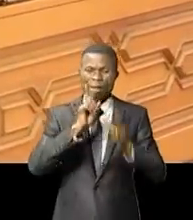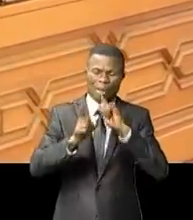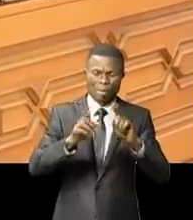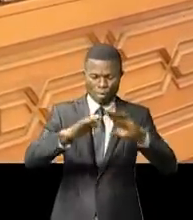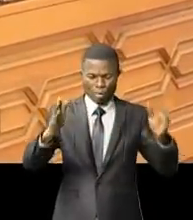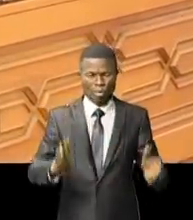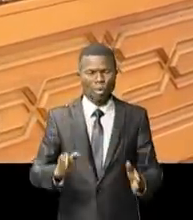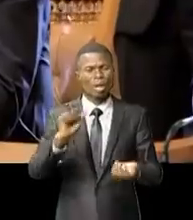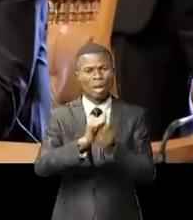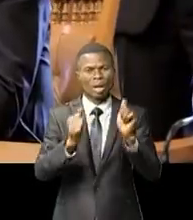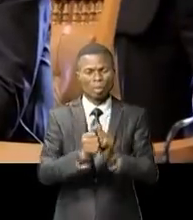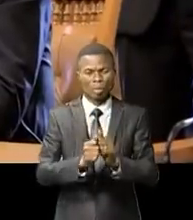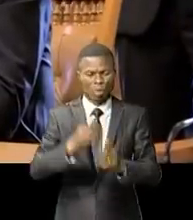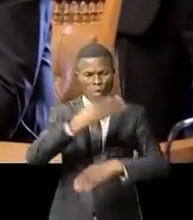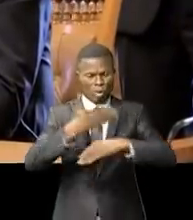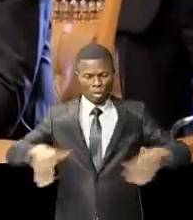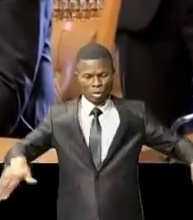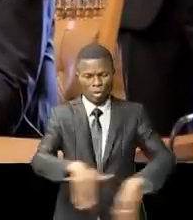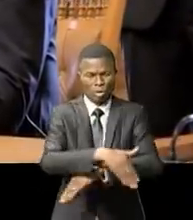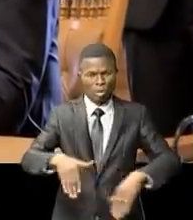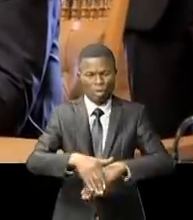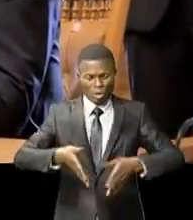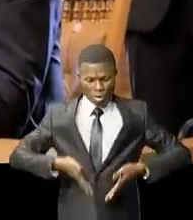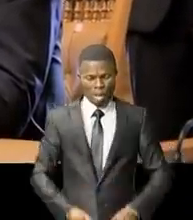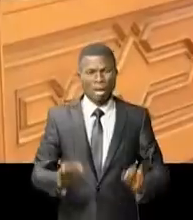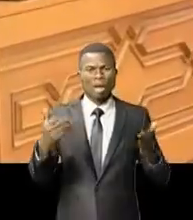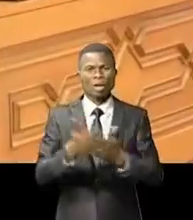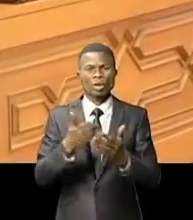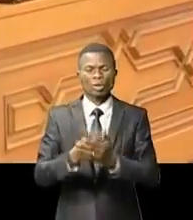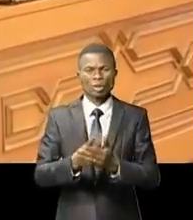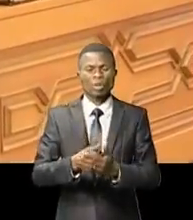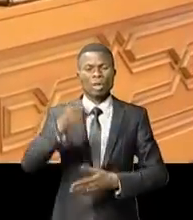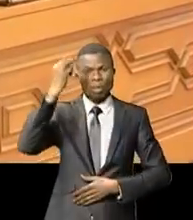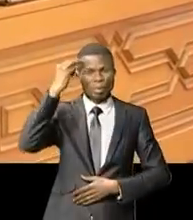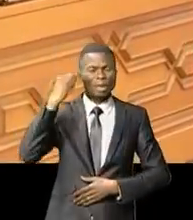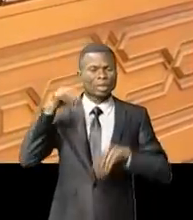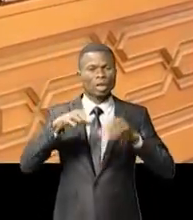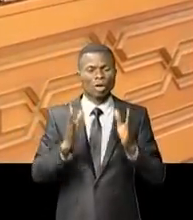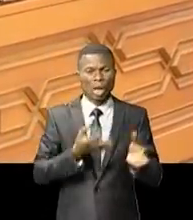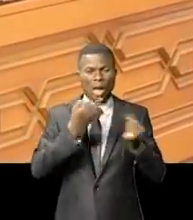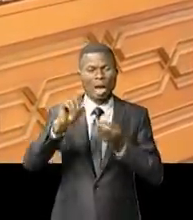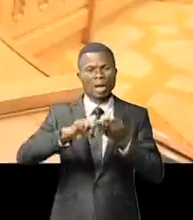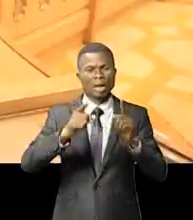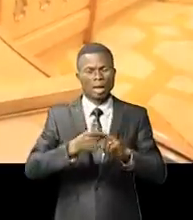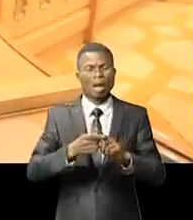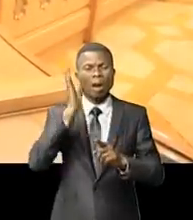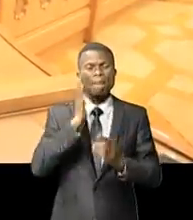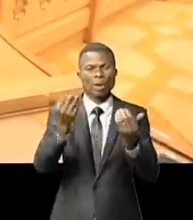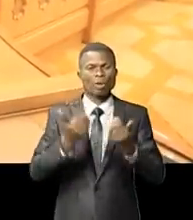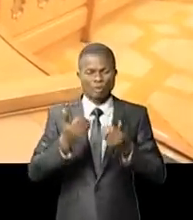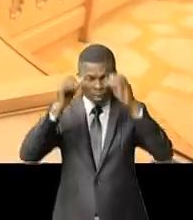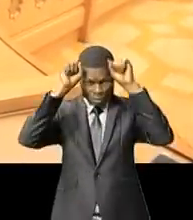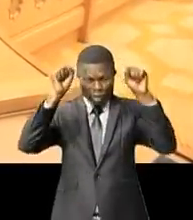échanges, l'épineuse question du barrage de la Renaissance. Le chef de la diplomatie congolaise a exprimé à son collègue la volonté du président de